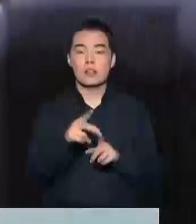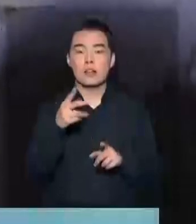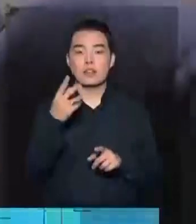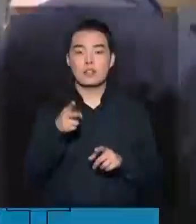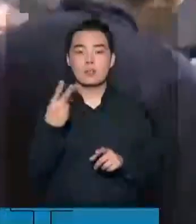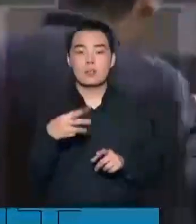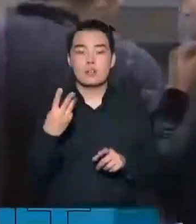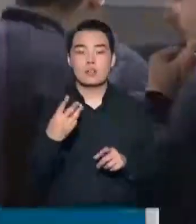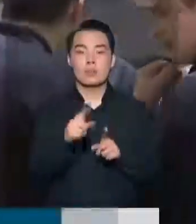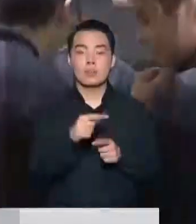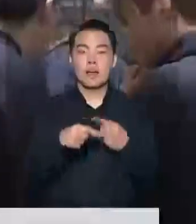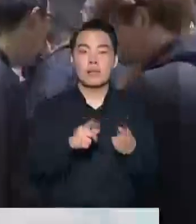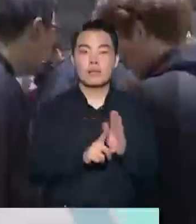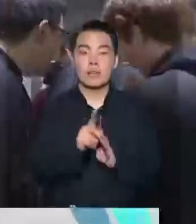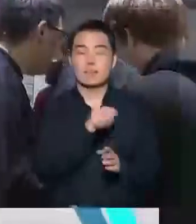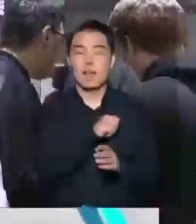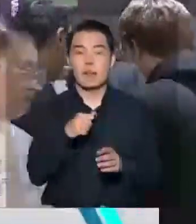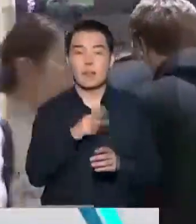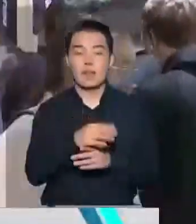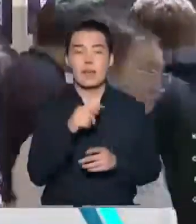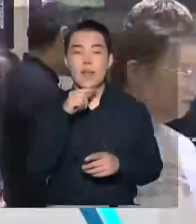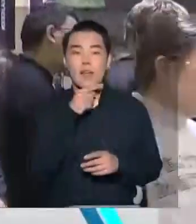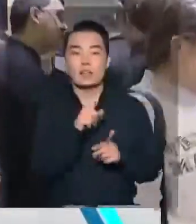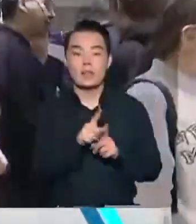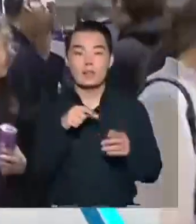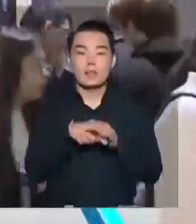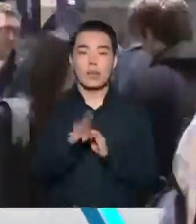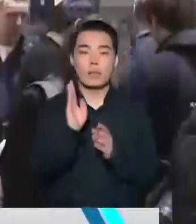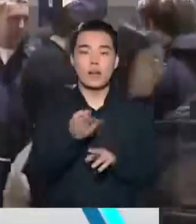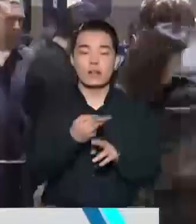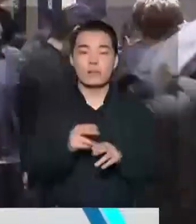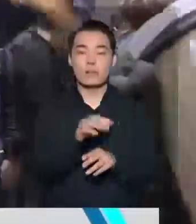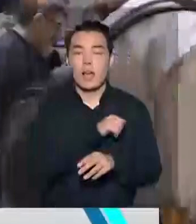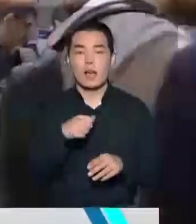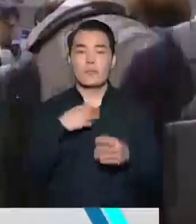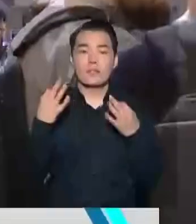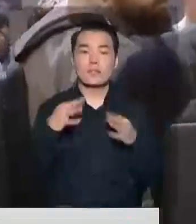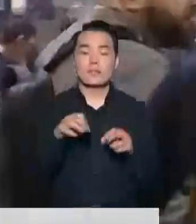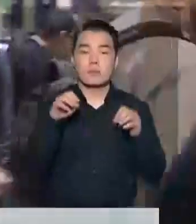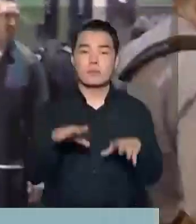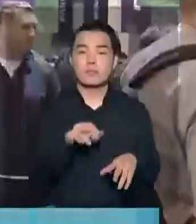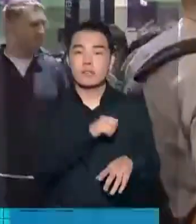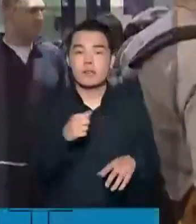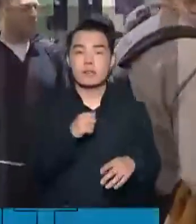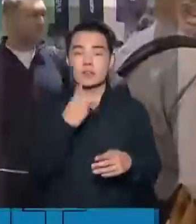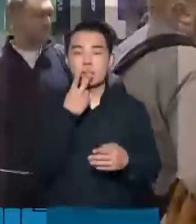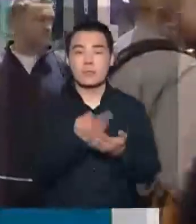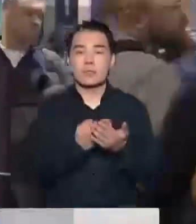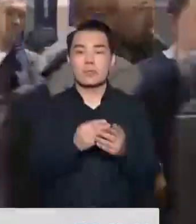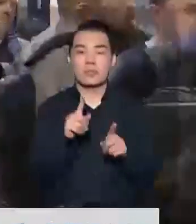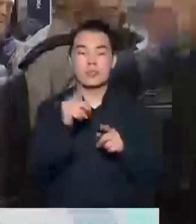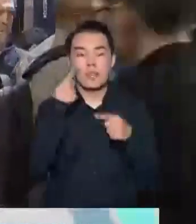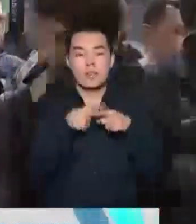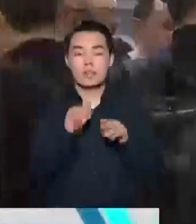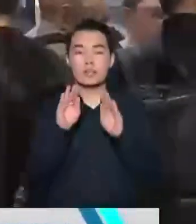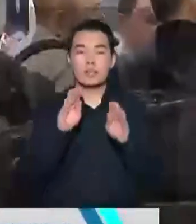2023 бұл стартаптар аллеясы Евразиялық экономикалық одаққа мүше мемлекеттер өздерінің ең үздік цифрлық жобаларын дәл осы көрмеге қойған.